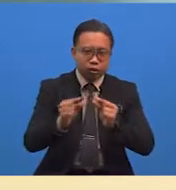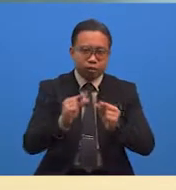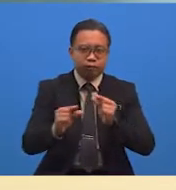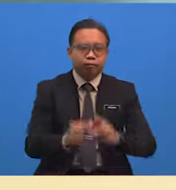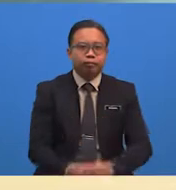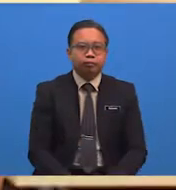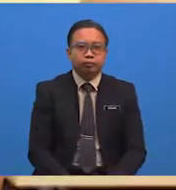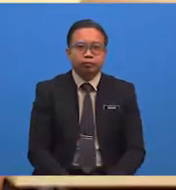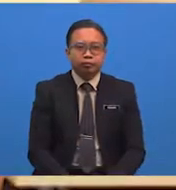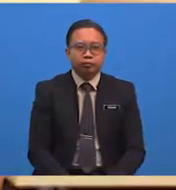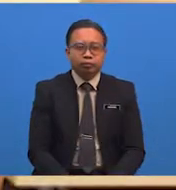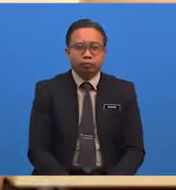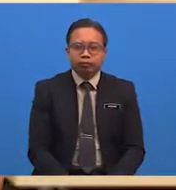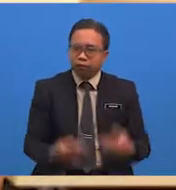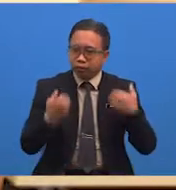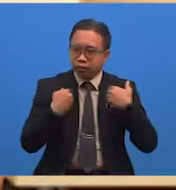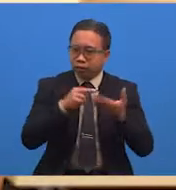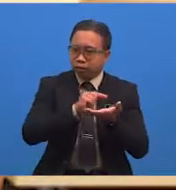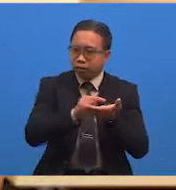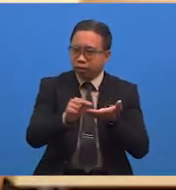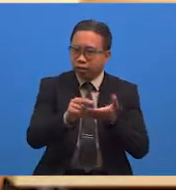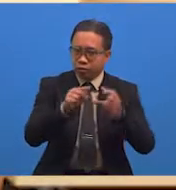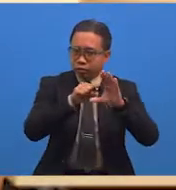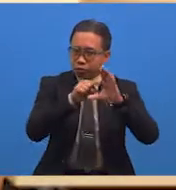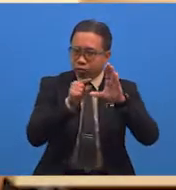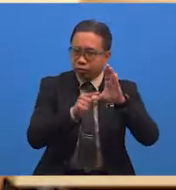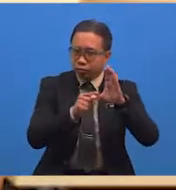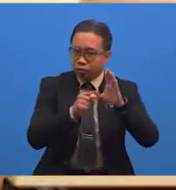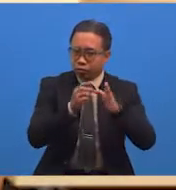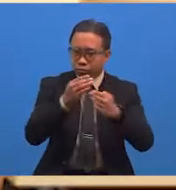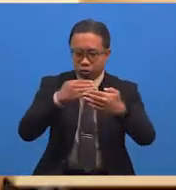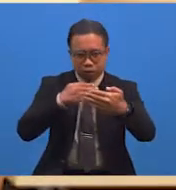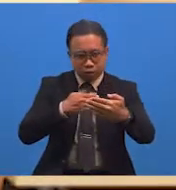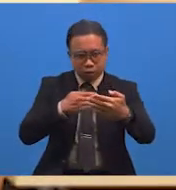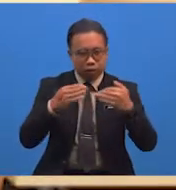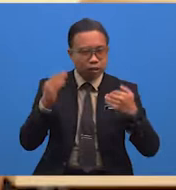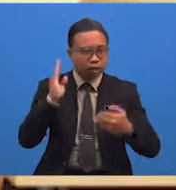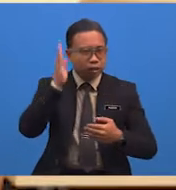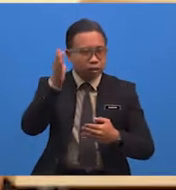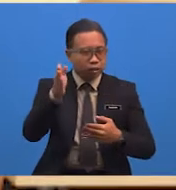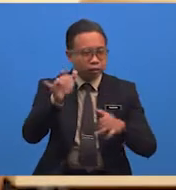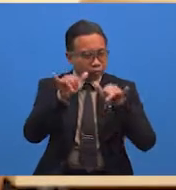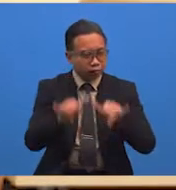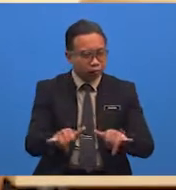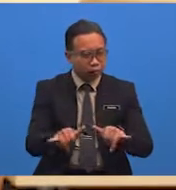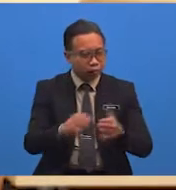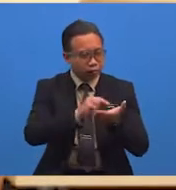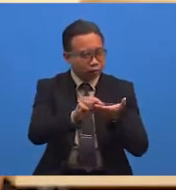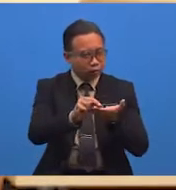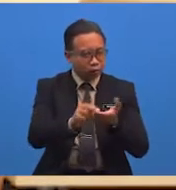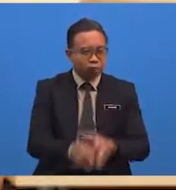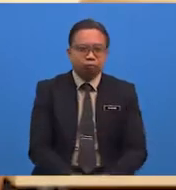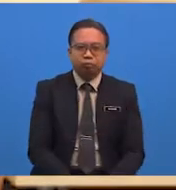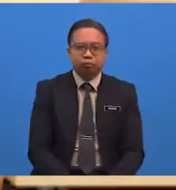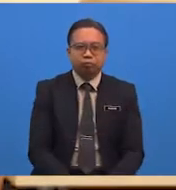bergerak? Adakah nilai sudut yang bertentang lucu akan kekal sama